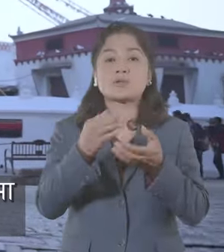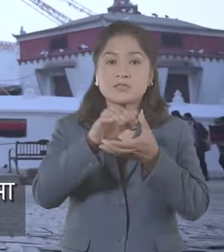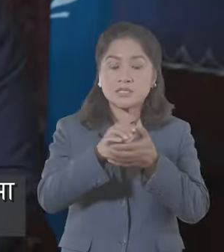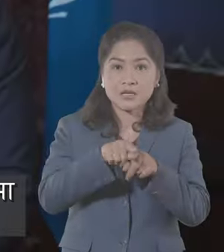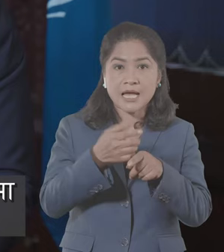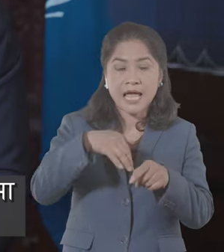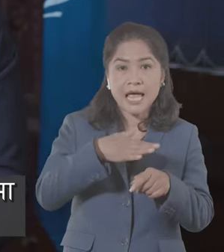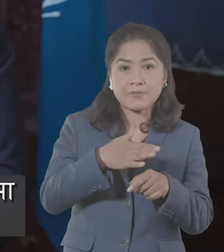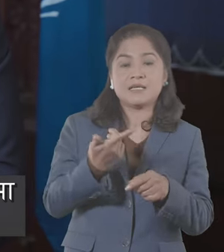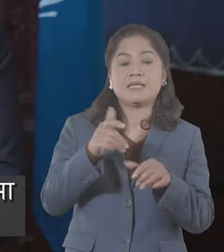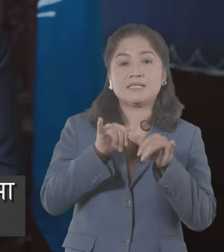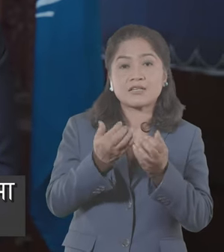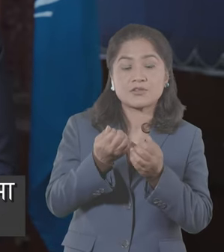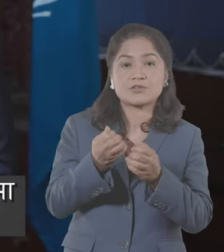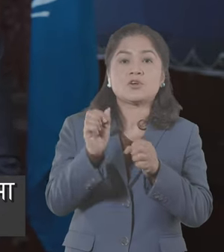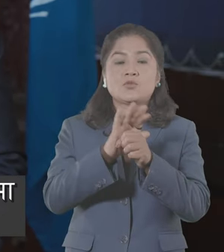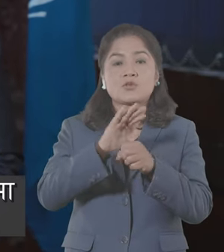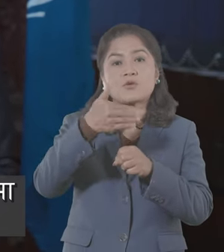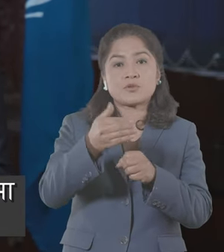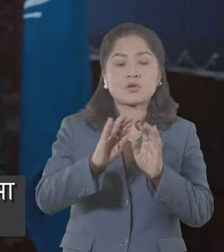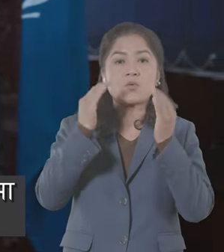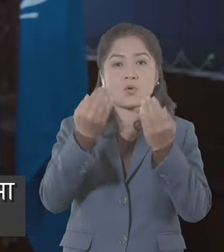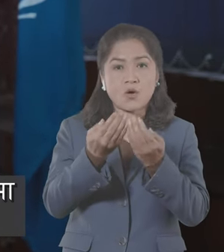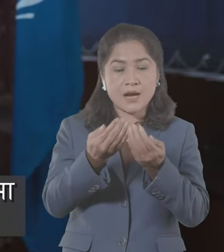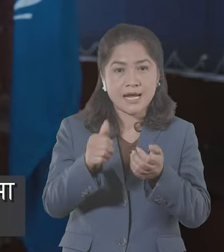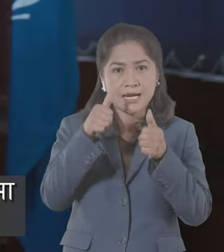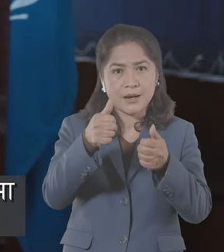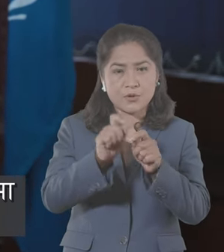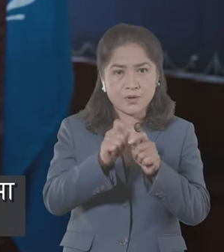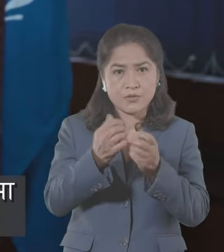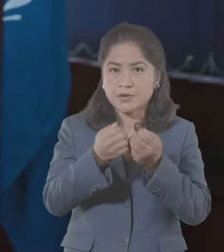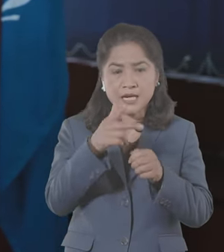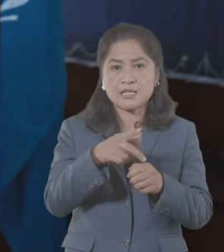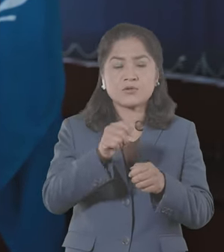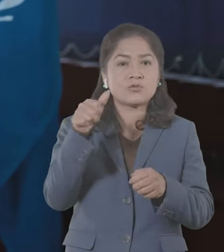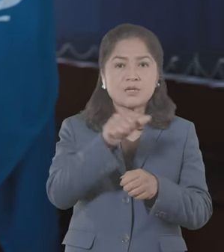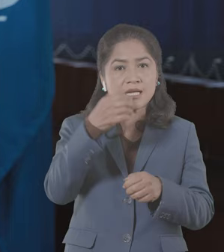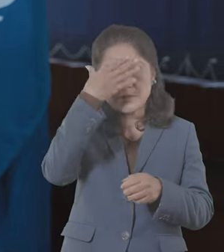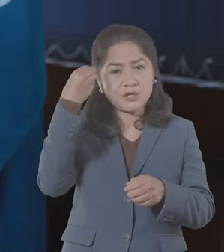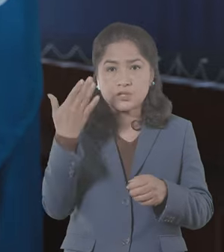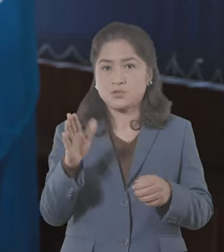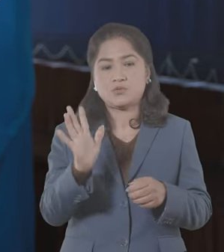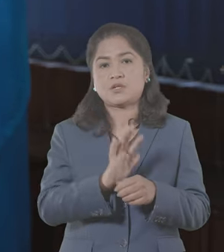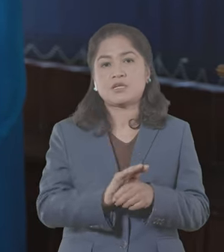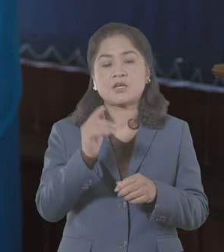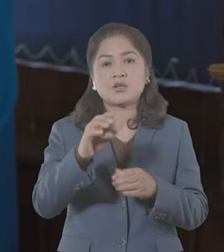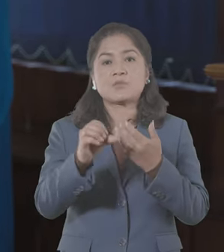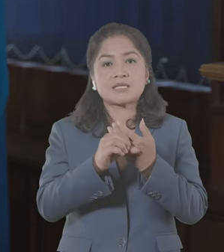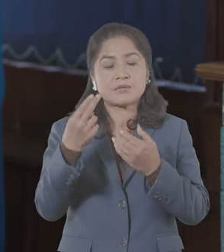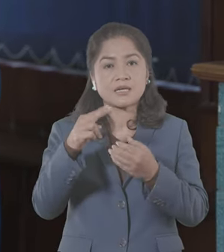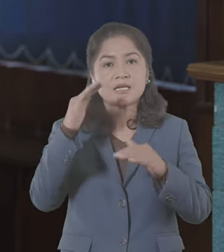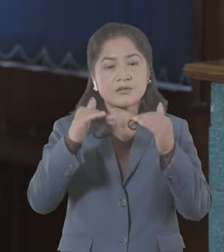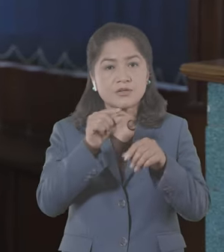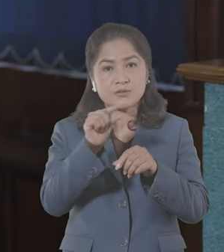As we work with our government and community partners to design a post-COVID-19 world, let us not forget to address